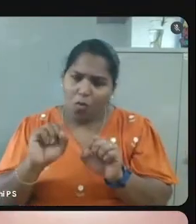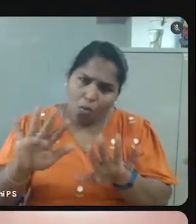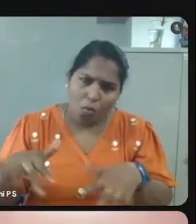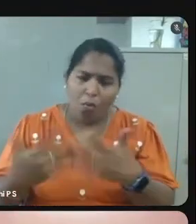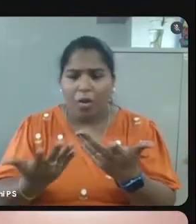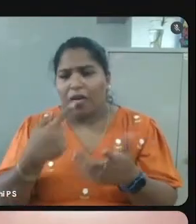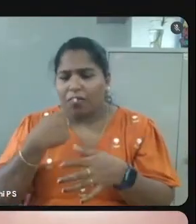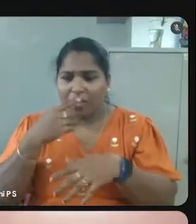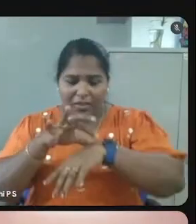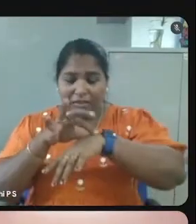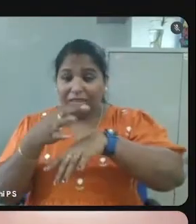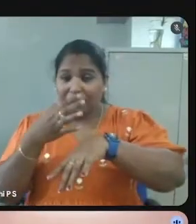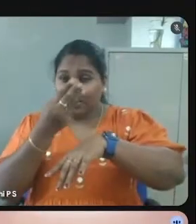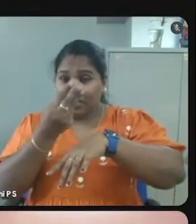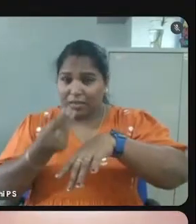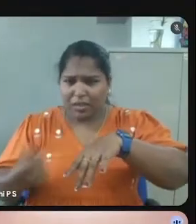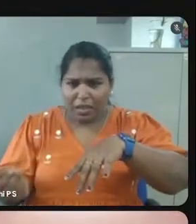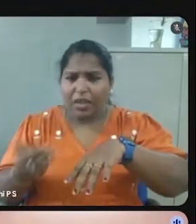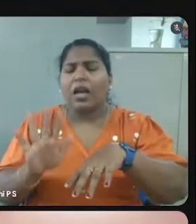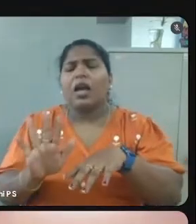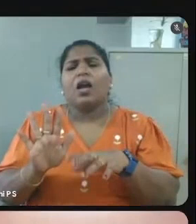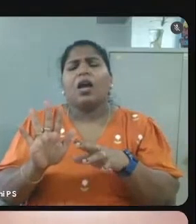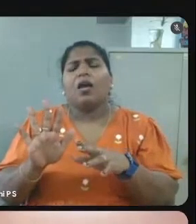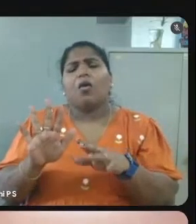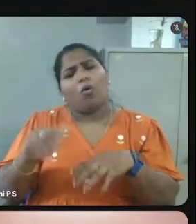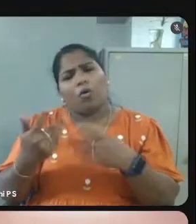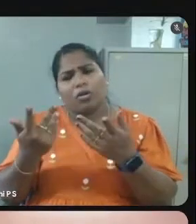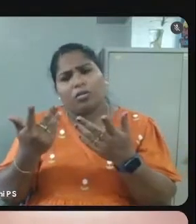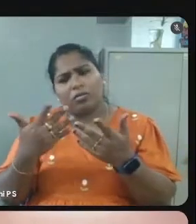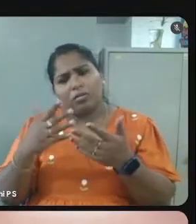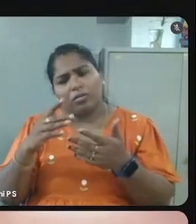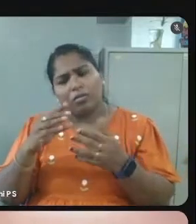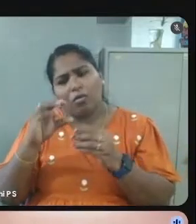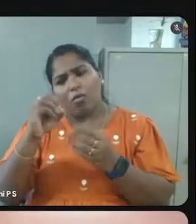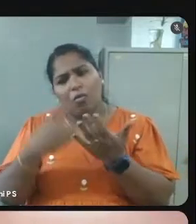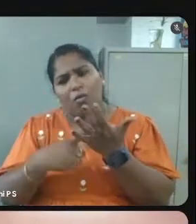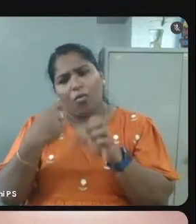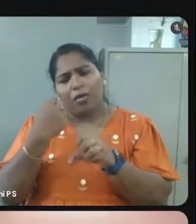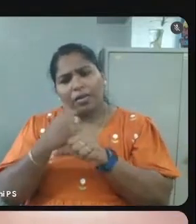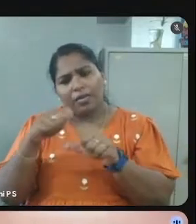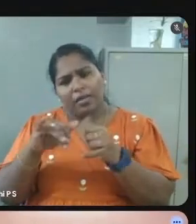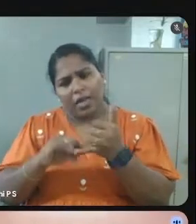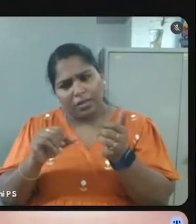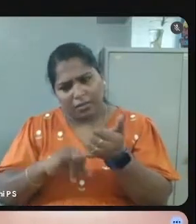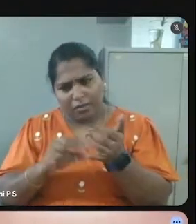ഒരു വൈറ്റ് ഡിസ്ചാർജ് എന്ന് പറയുന്നില്ലേ, അത് അസ്ഥിയുരുക്കമാണോ? അത് ഇങ്ങനത്തെ ഒരു ഇതും രണ്ടും അതിൽ പോസിബിൾ